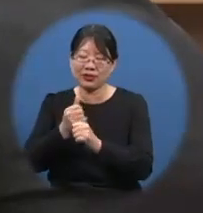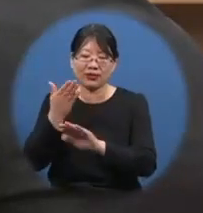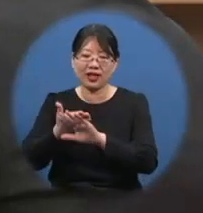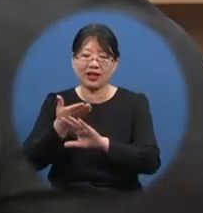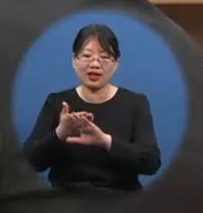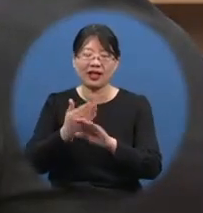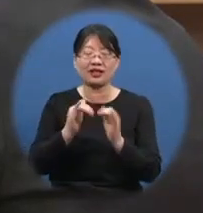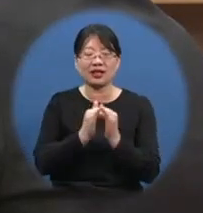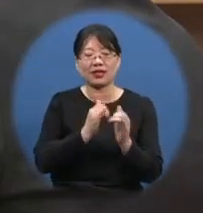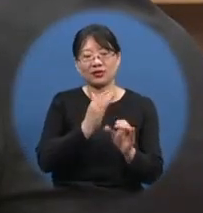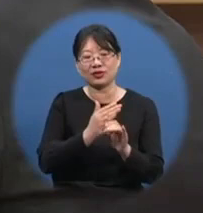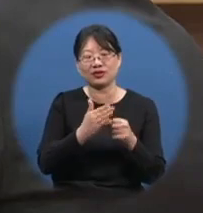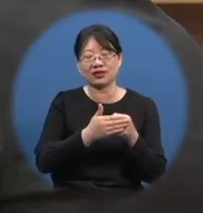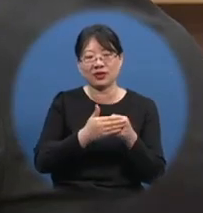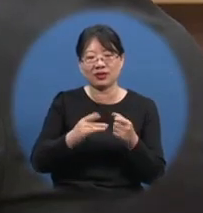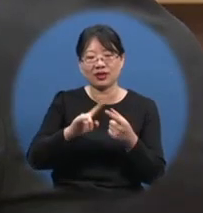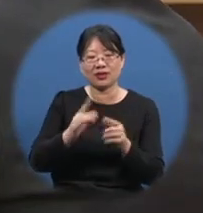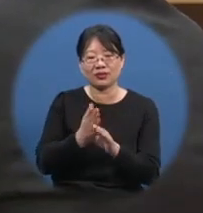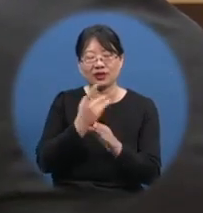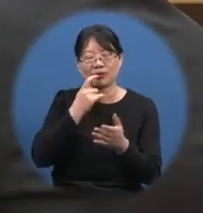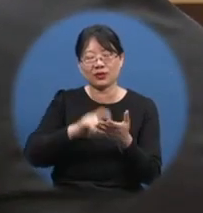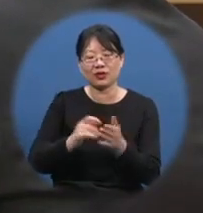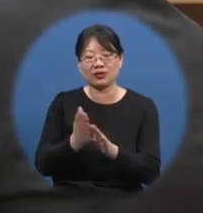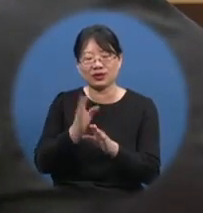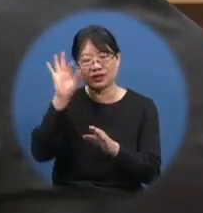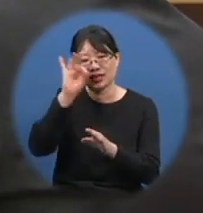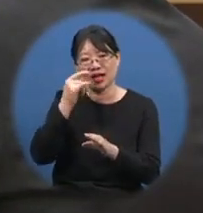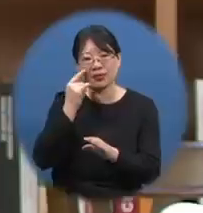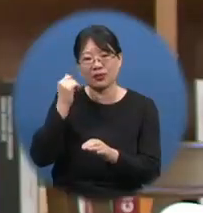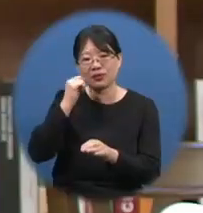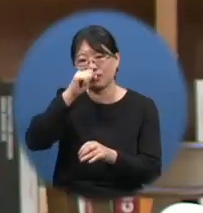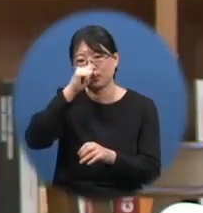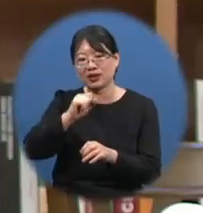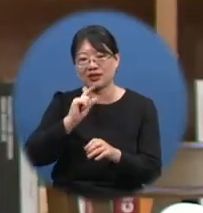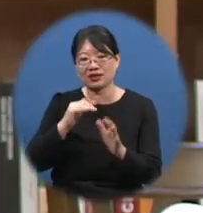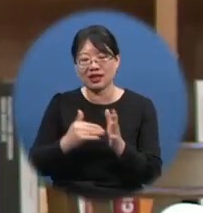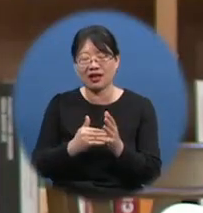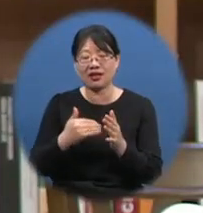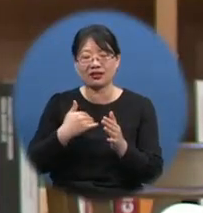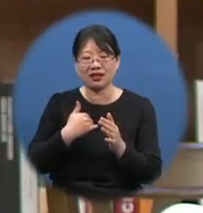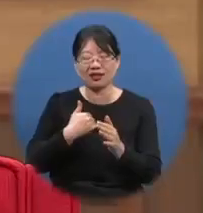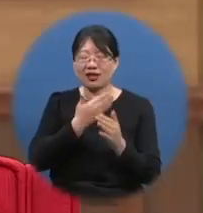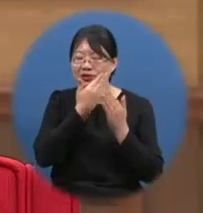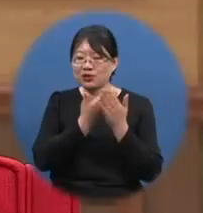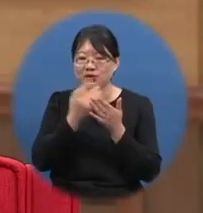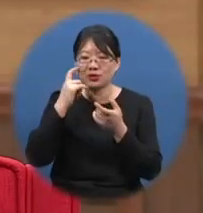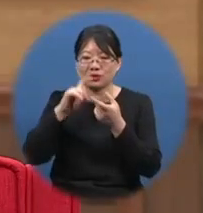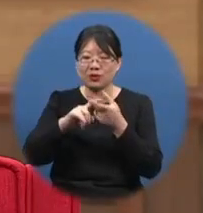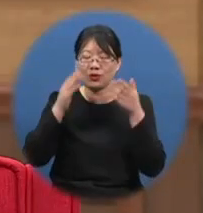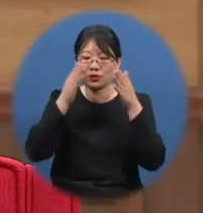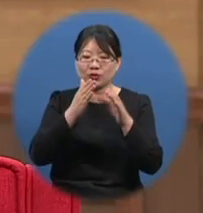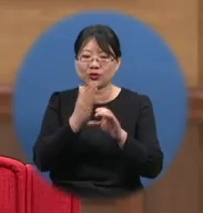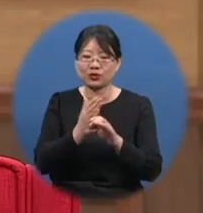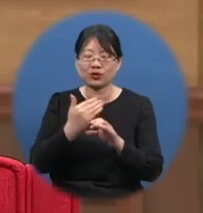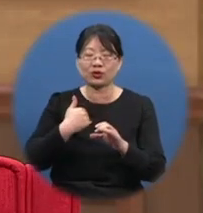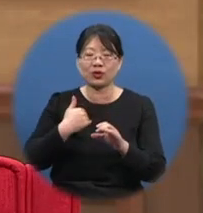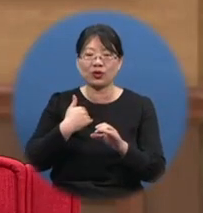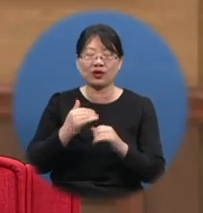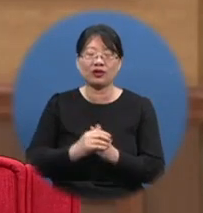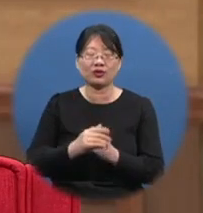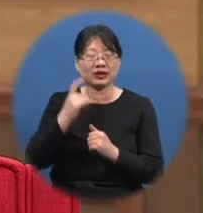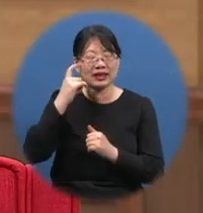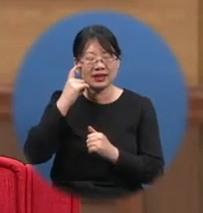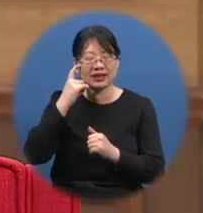사람을 중심으로 해서. 그래서 그런 것부터 쉬운 것부터 찾아내자. 그래서 거기에 제가 굉장히 주목을 하고 있고 우리